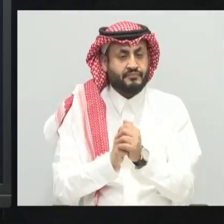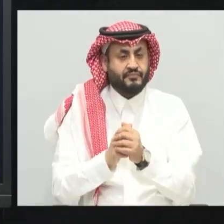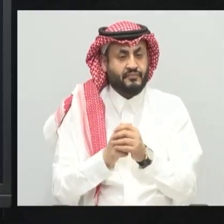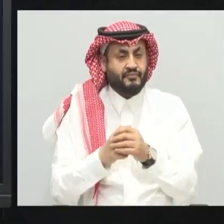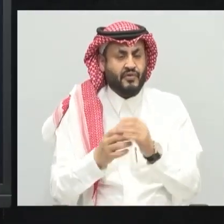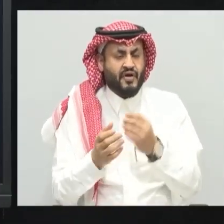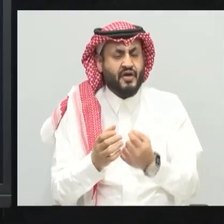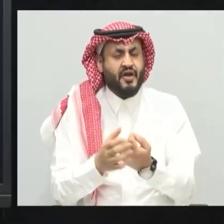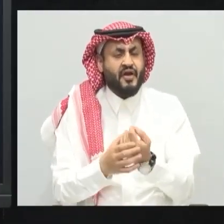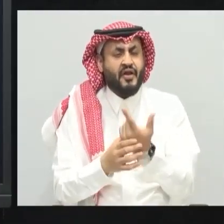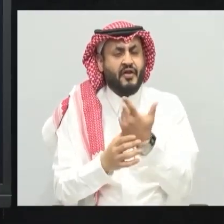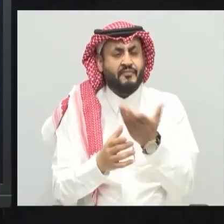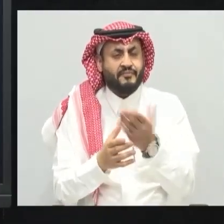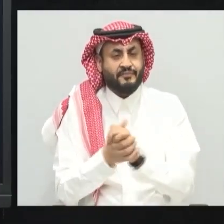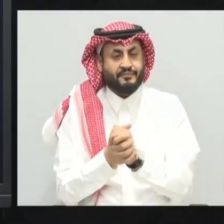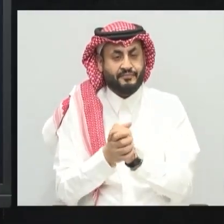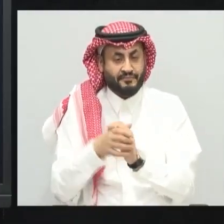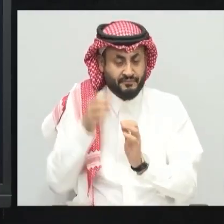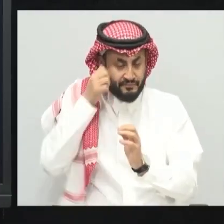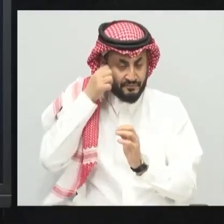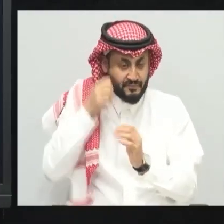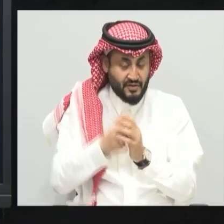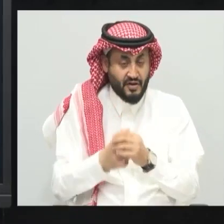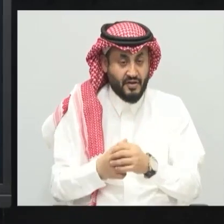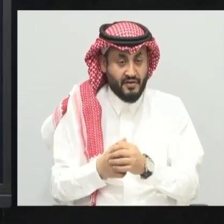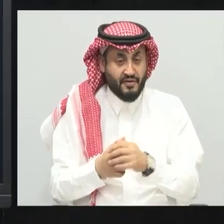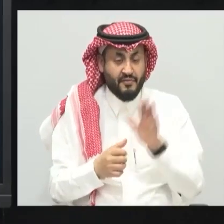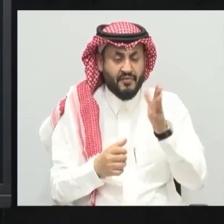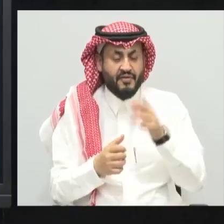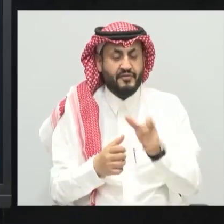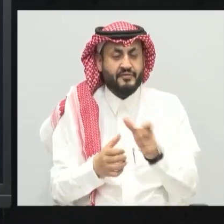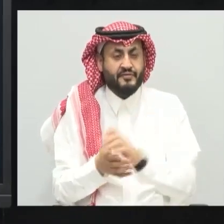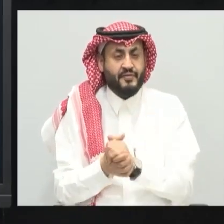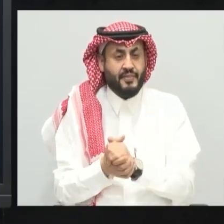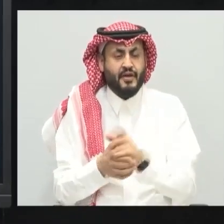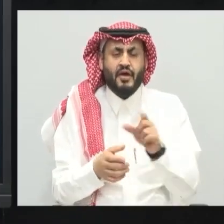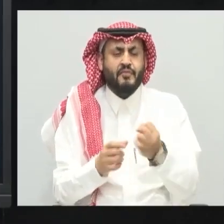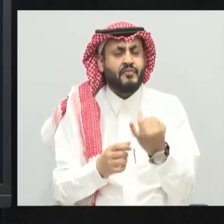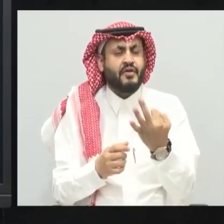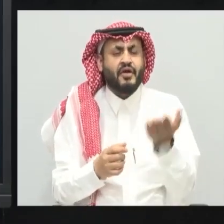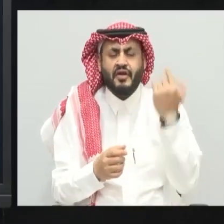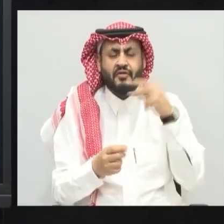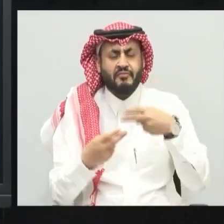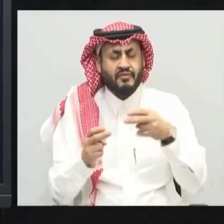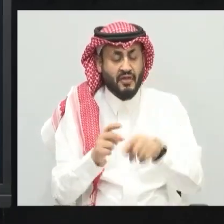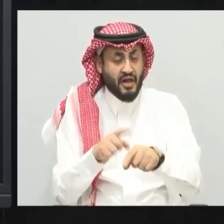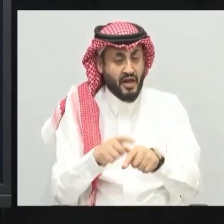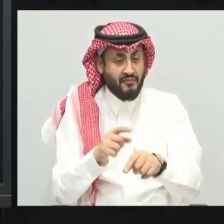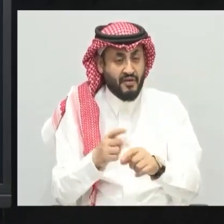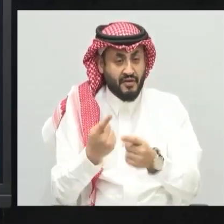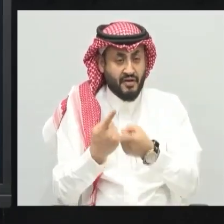ناشئه وتعتبر انها في بدايه عملها حتى لو كانت لسنوات لانها ما زال عدد